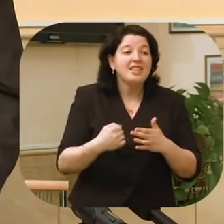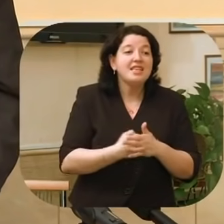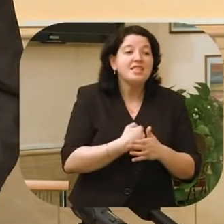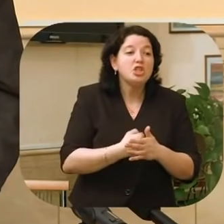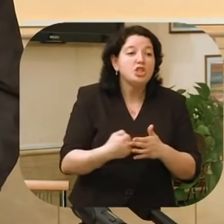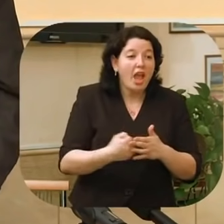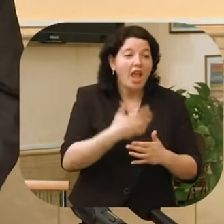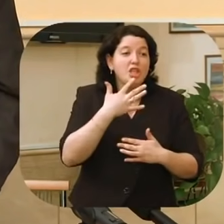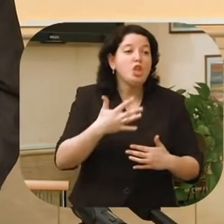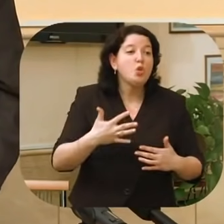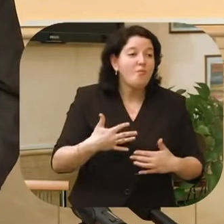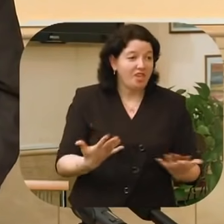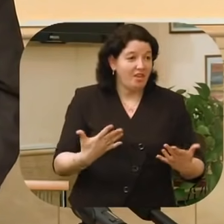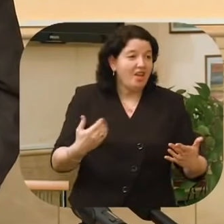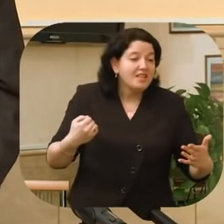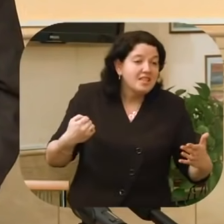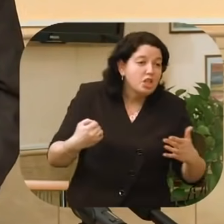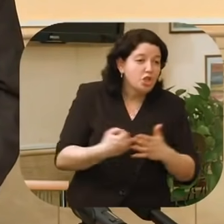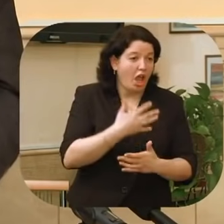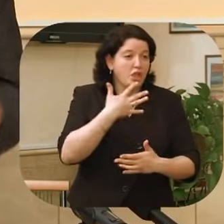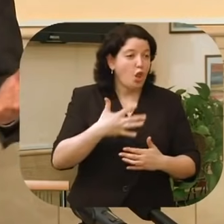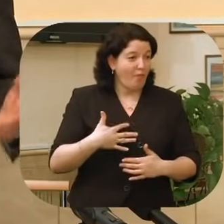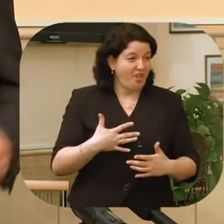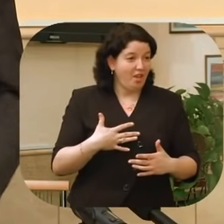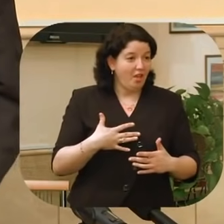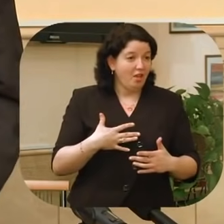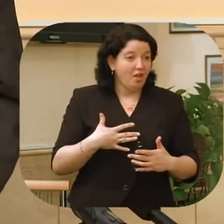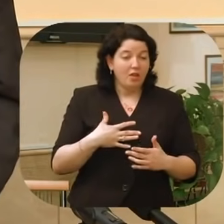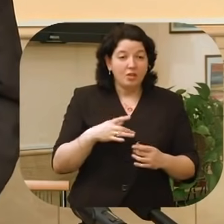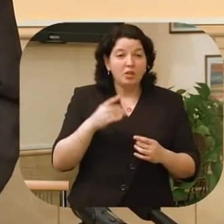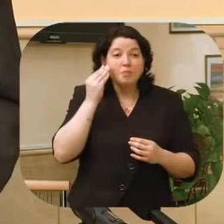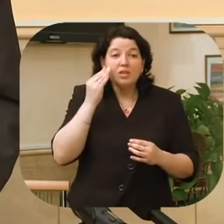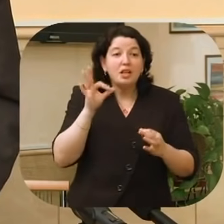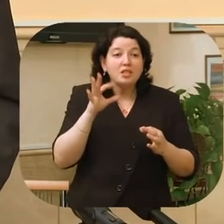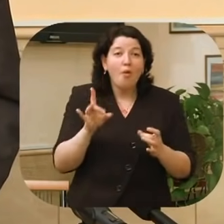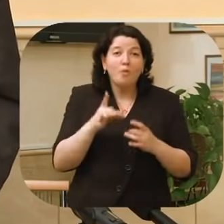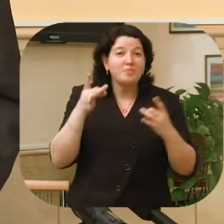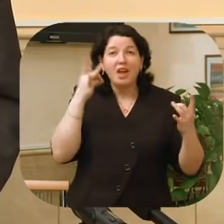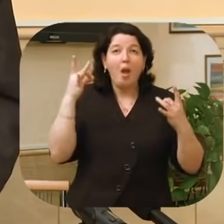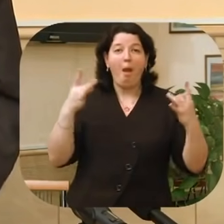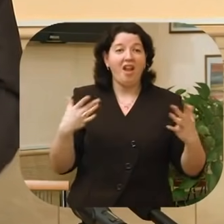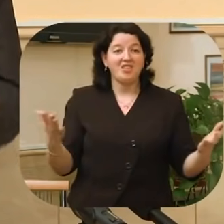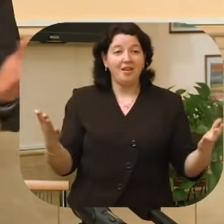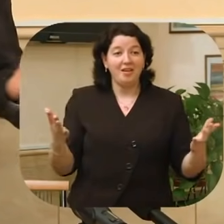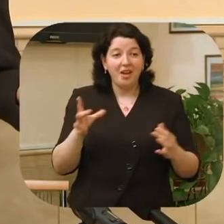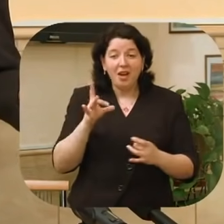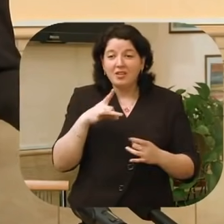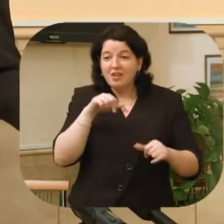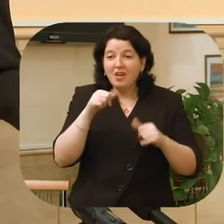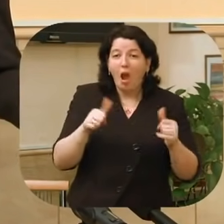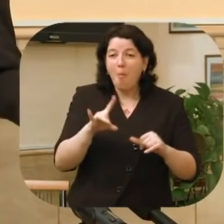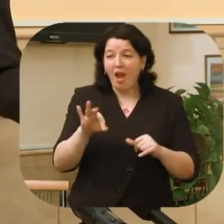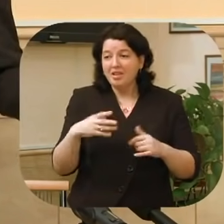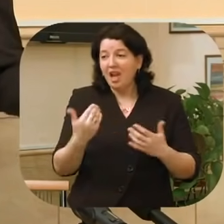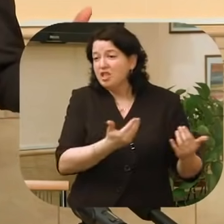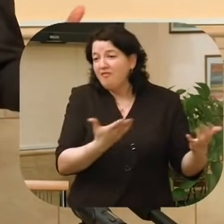любви. Достижение любви. Какое? Да речь идет не о романтике, конечно. Романтика, мы же знаем,